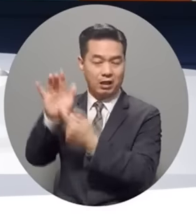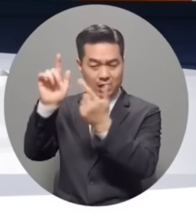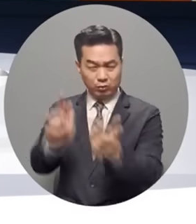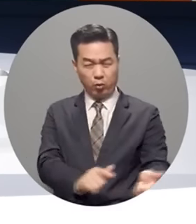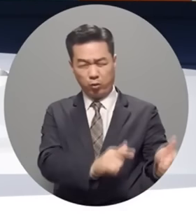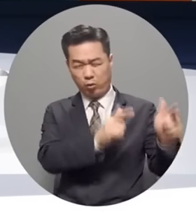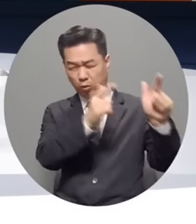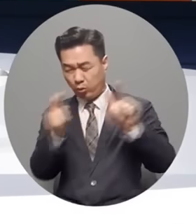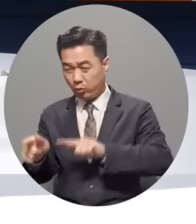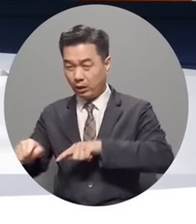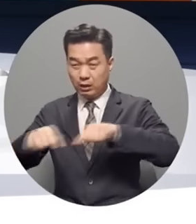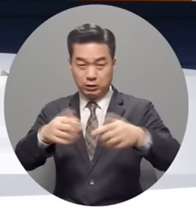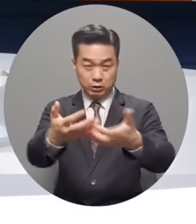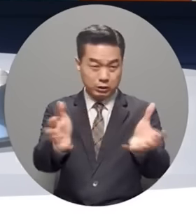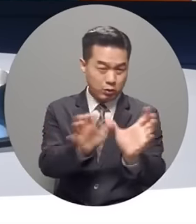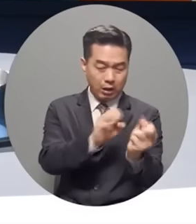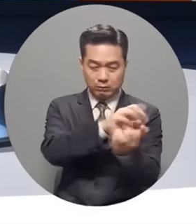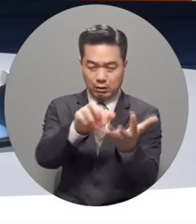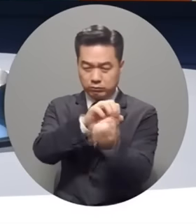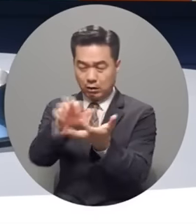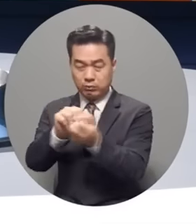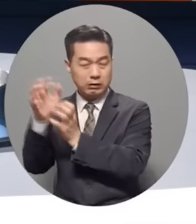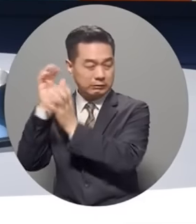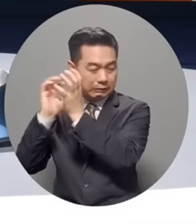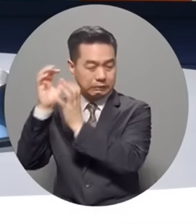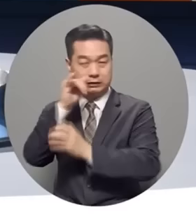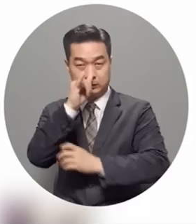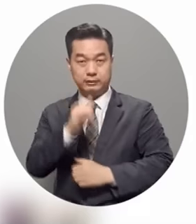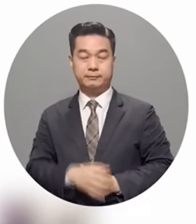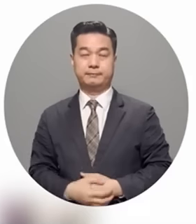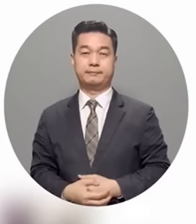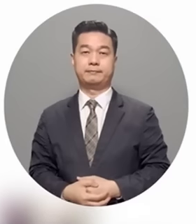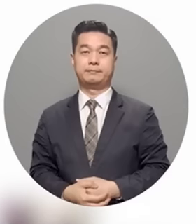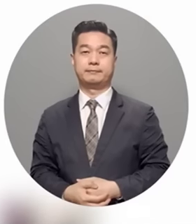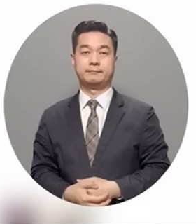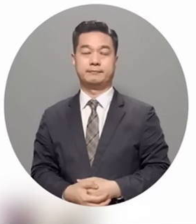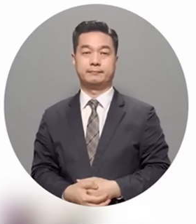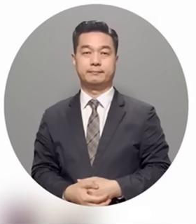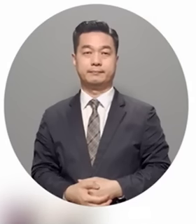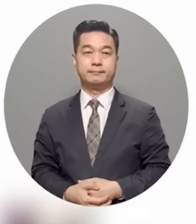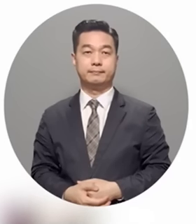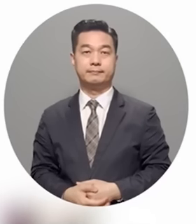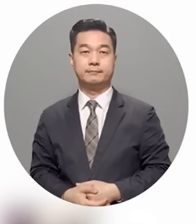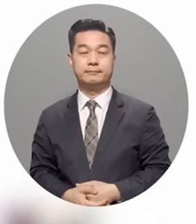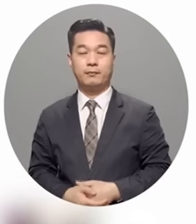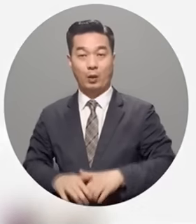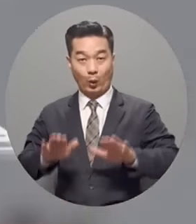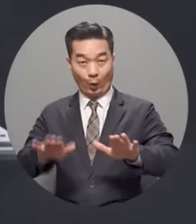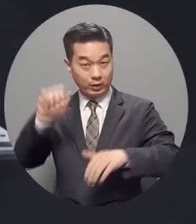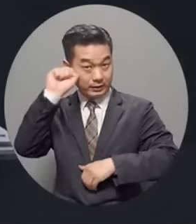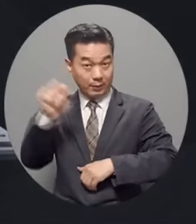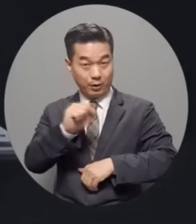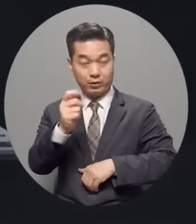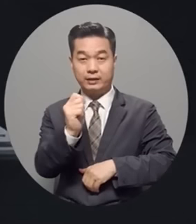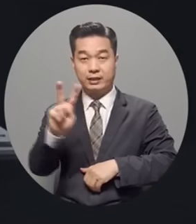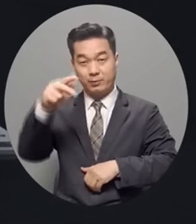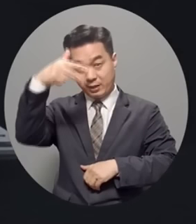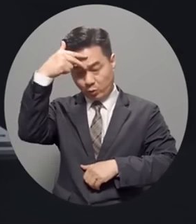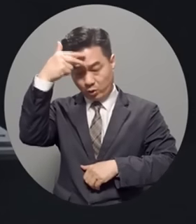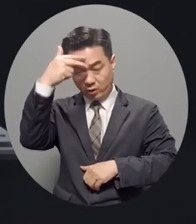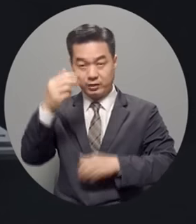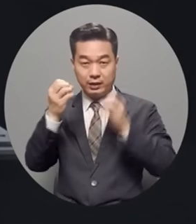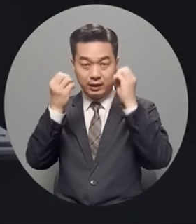정치권이 술렁였습니다. 강현섭 기자입니다. 오늘 새벽 TV조선은 새